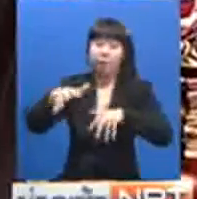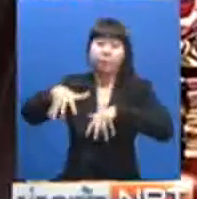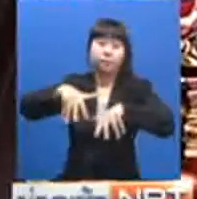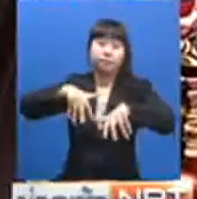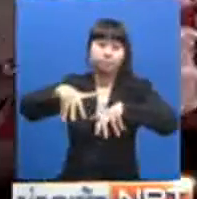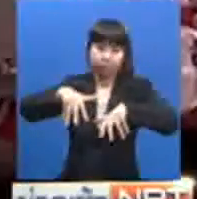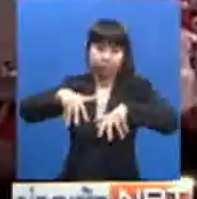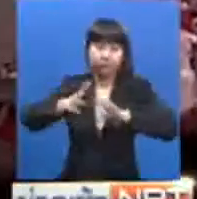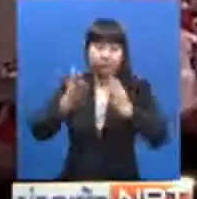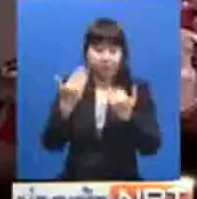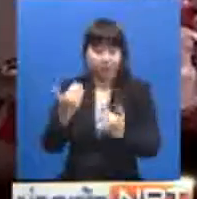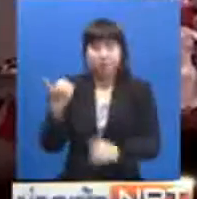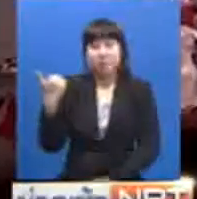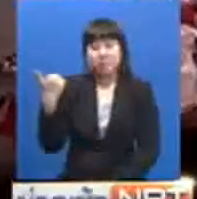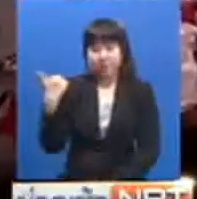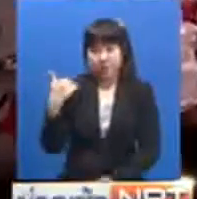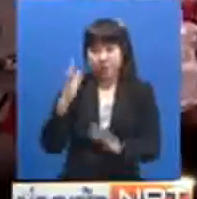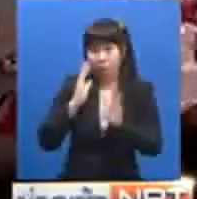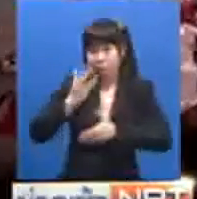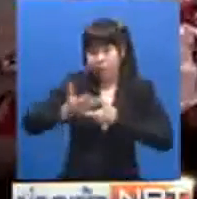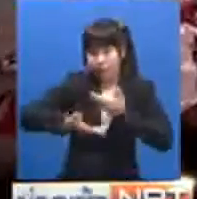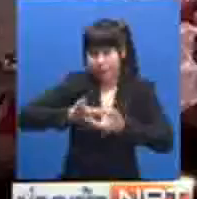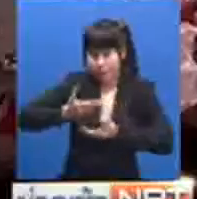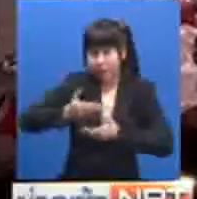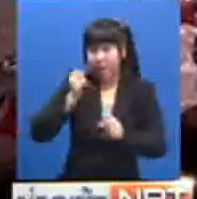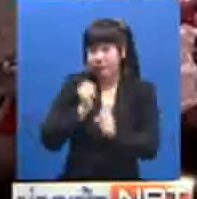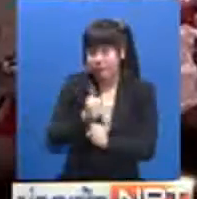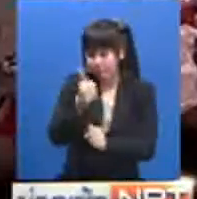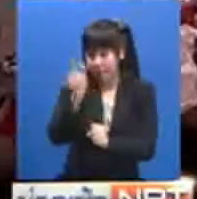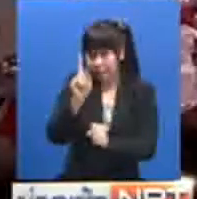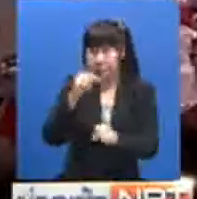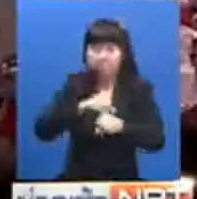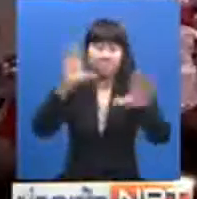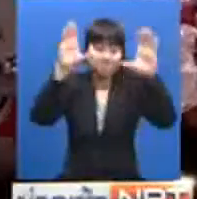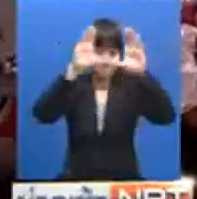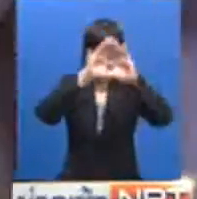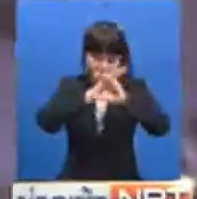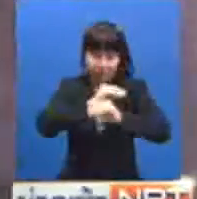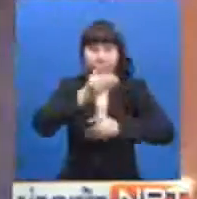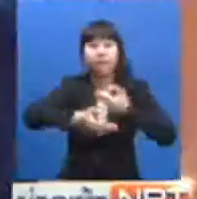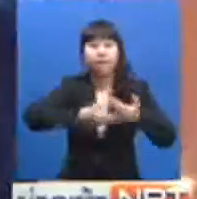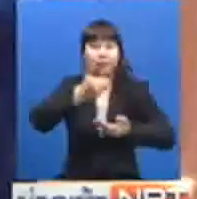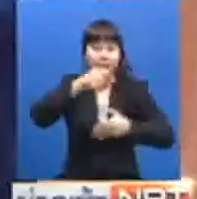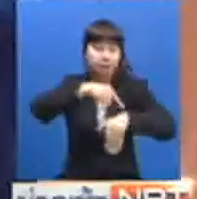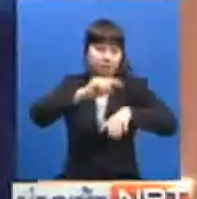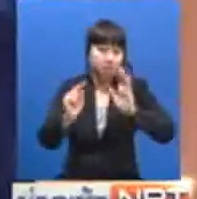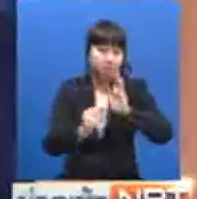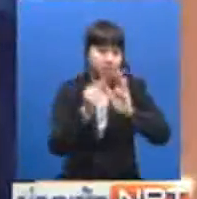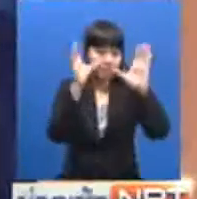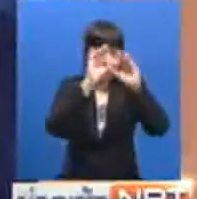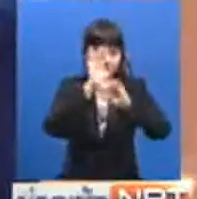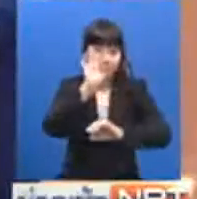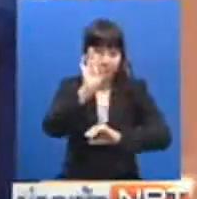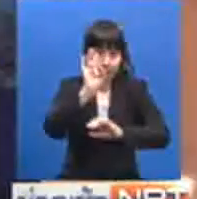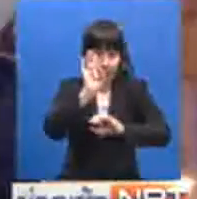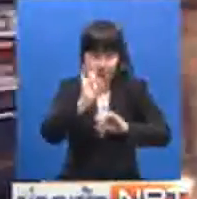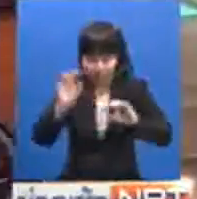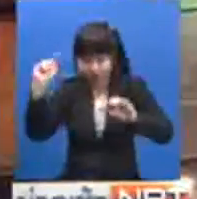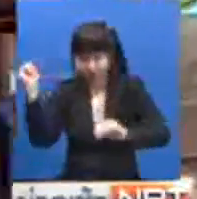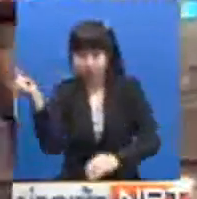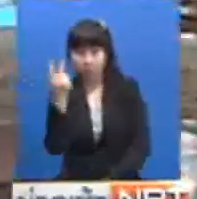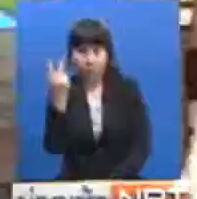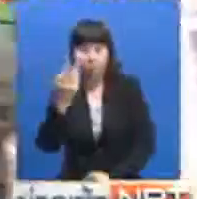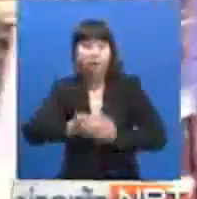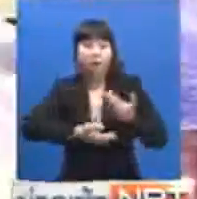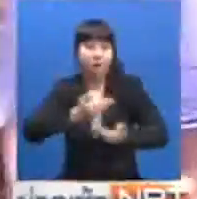ทั้งนี้มีการผ่อนผันให้ผู้ค้าทำการค้าเฉพาะในช่วงเวลากลางคืนตั้งแต่เวลา 19:00 น.ถึง 2:00 น.